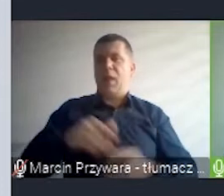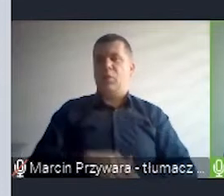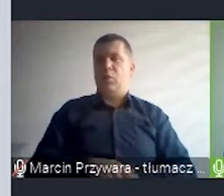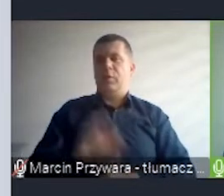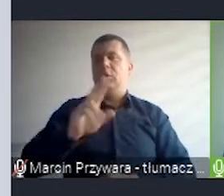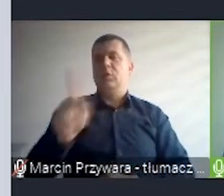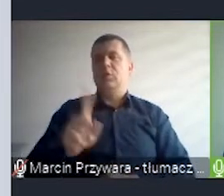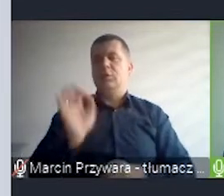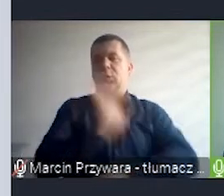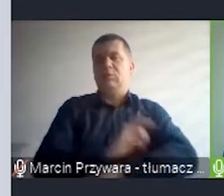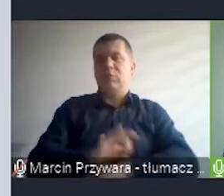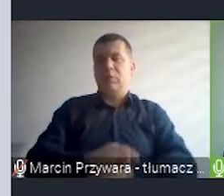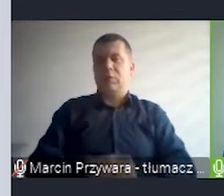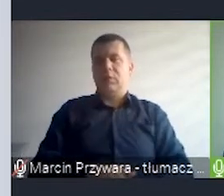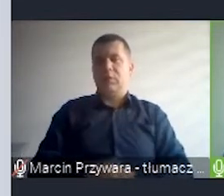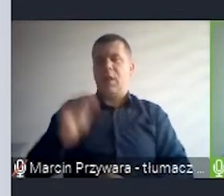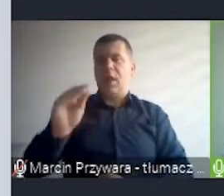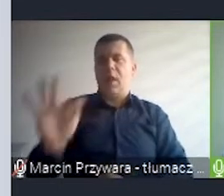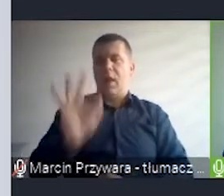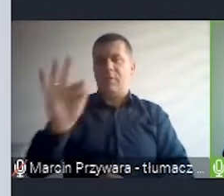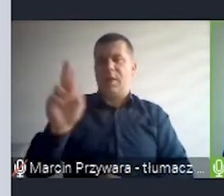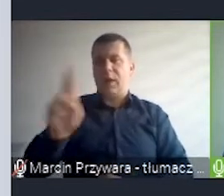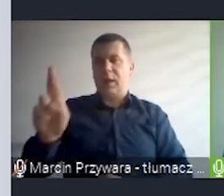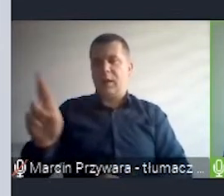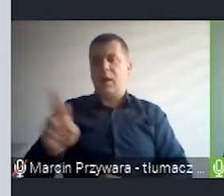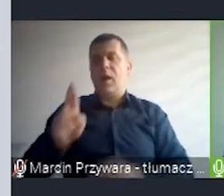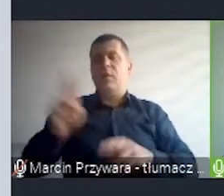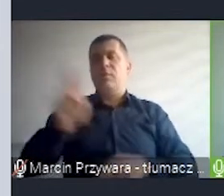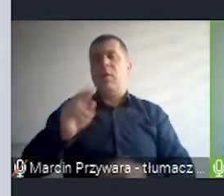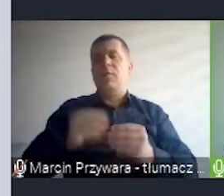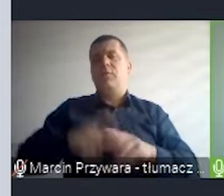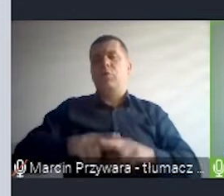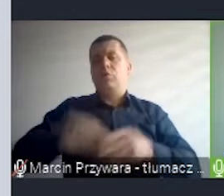niż projekty FRR-u, czyli Funduszu Rozwoju Regionalnego.